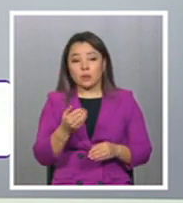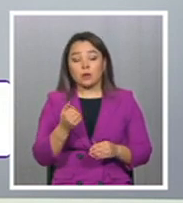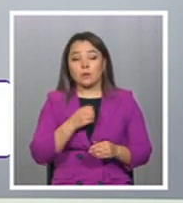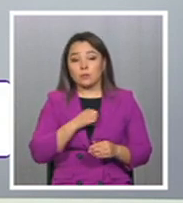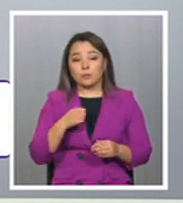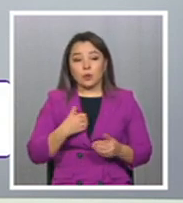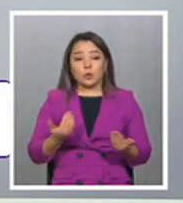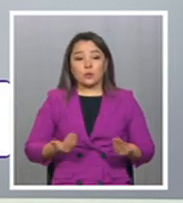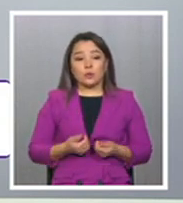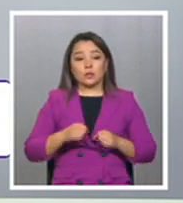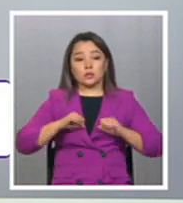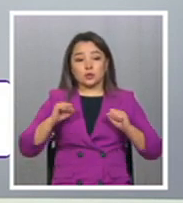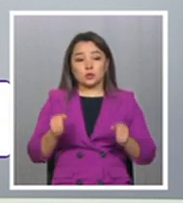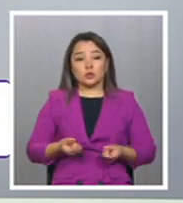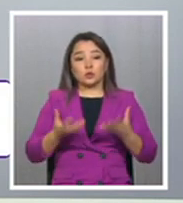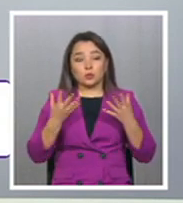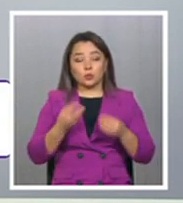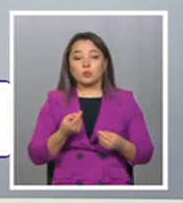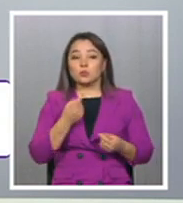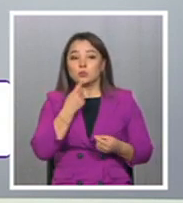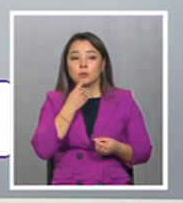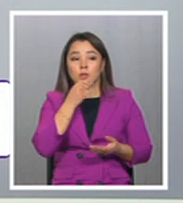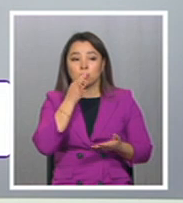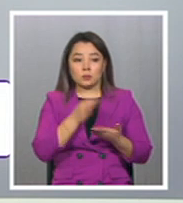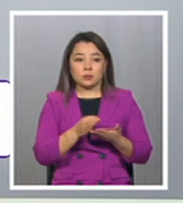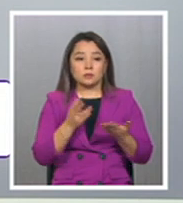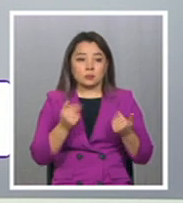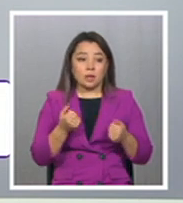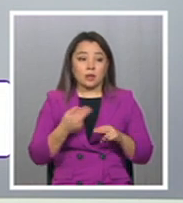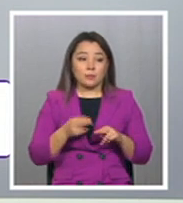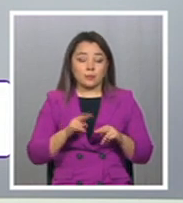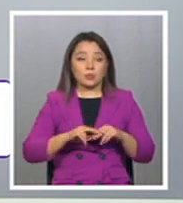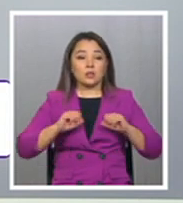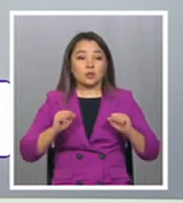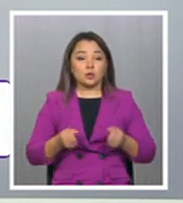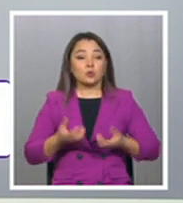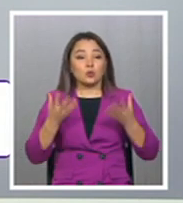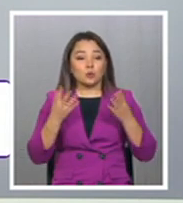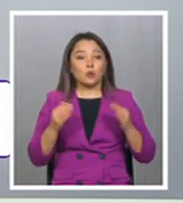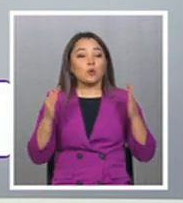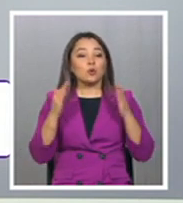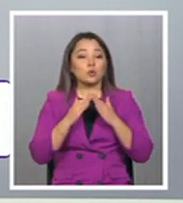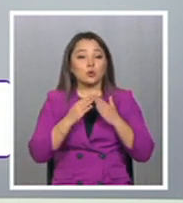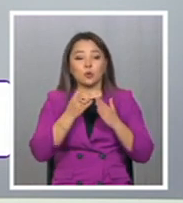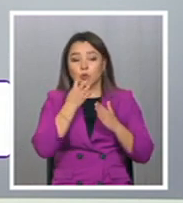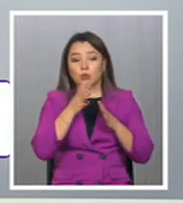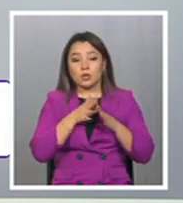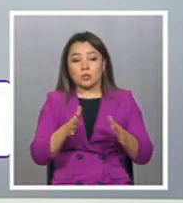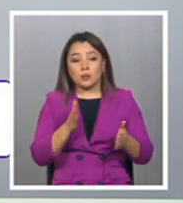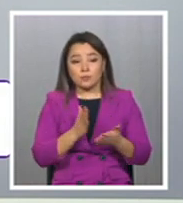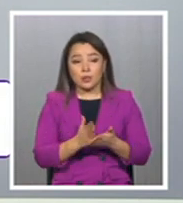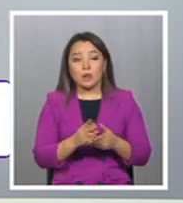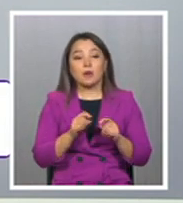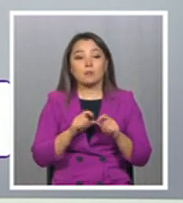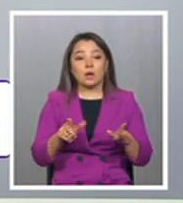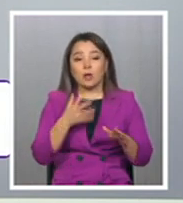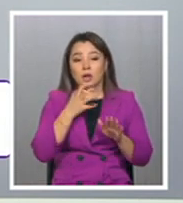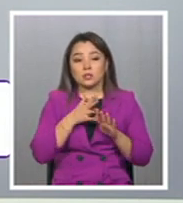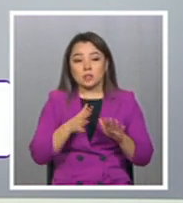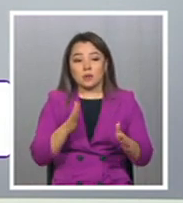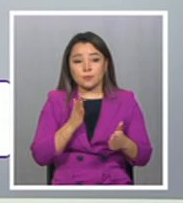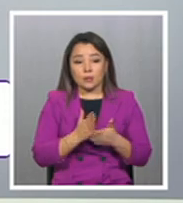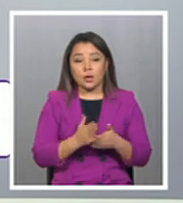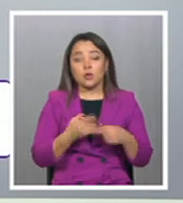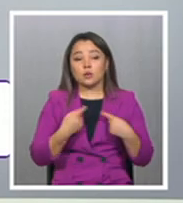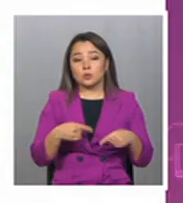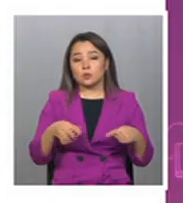яғни қыстың күні бізді елестету мүмкін емес. Қыстың күні біз үйімізді жылтамыз, мектебімізді жылтамыз, кез